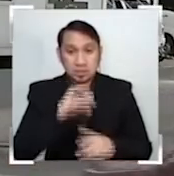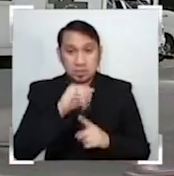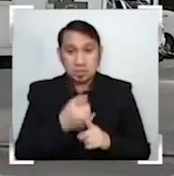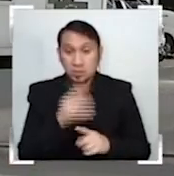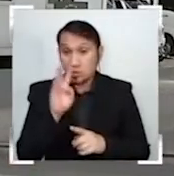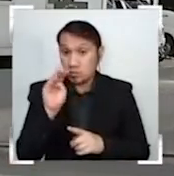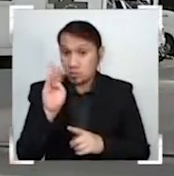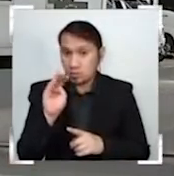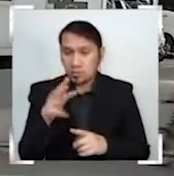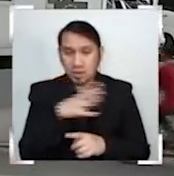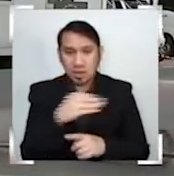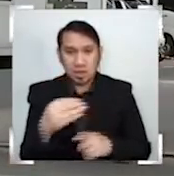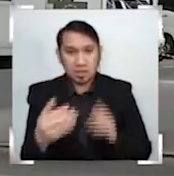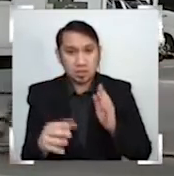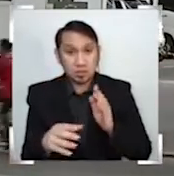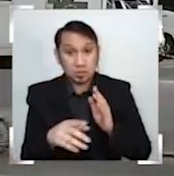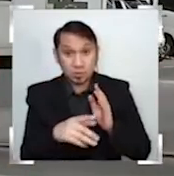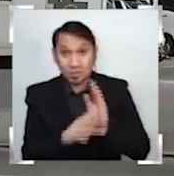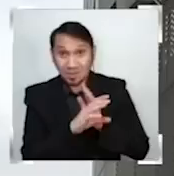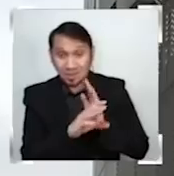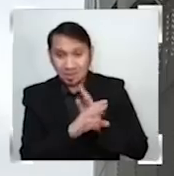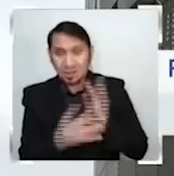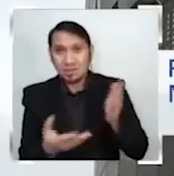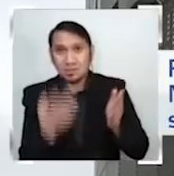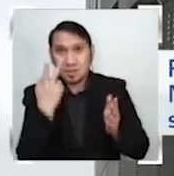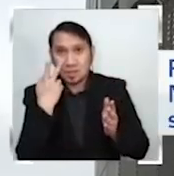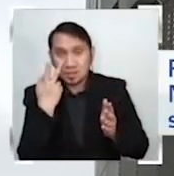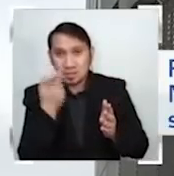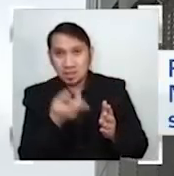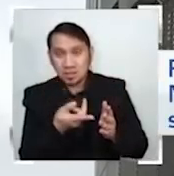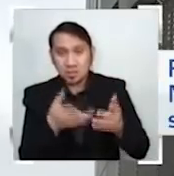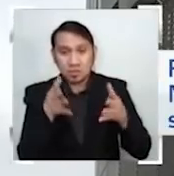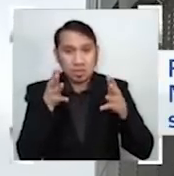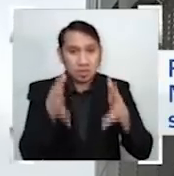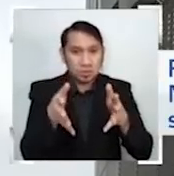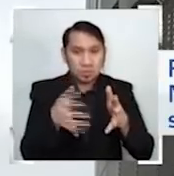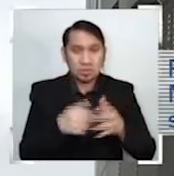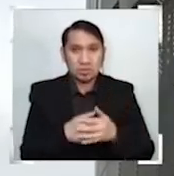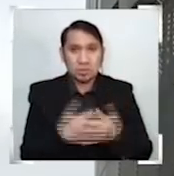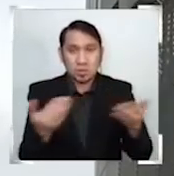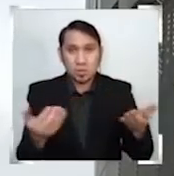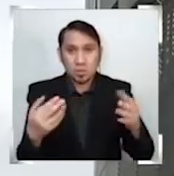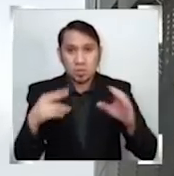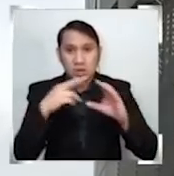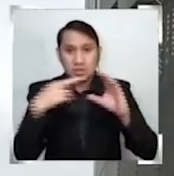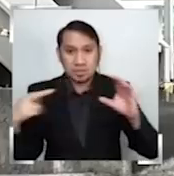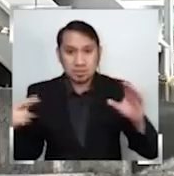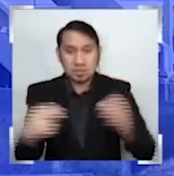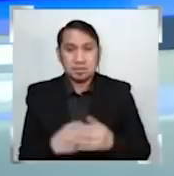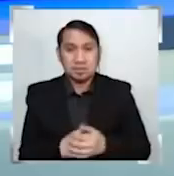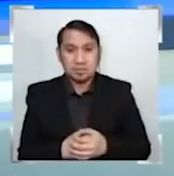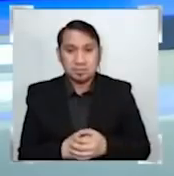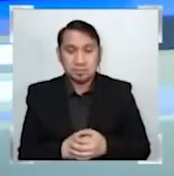kanilang sasakyan pagkaalis doon nakita namang abandonado sa Rizal.